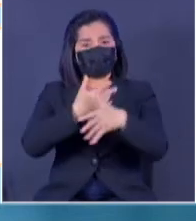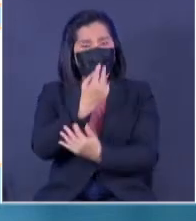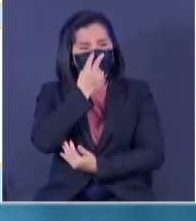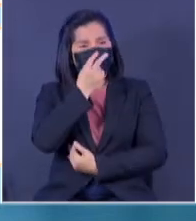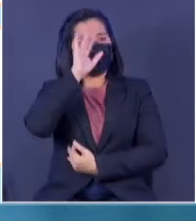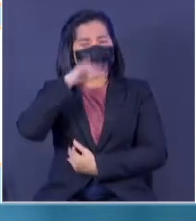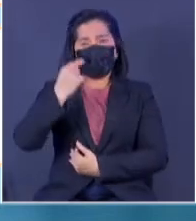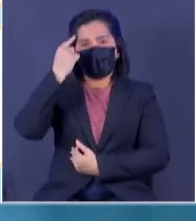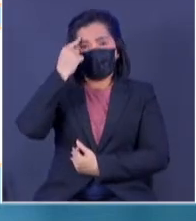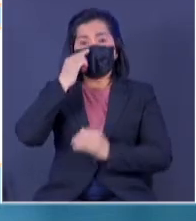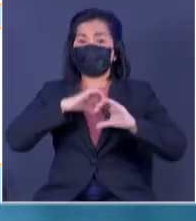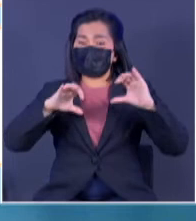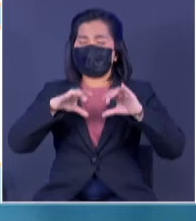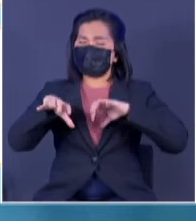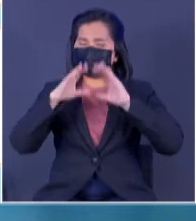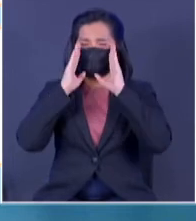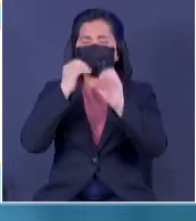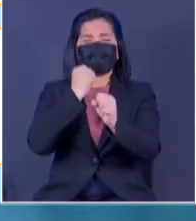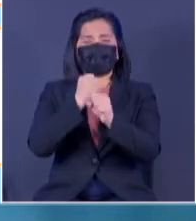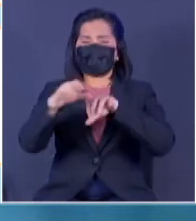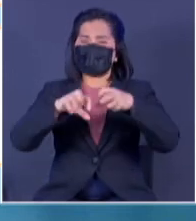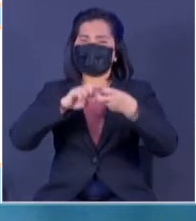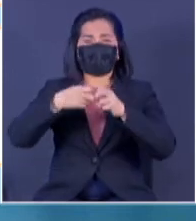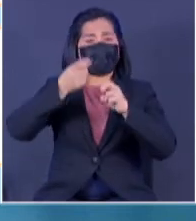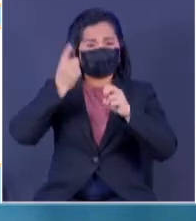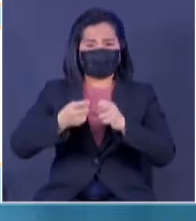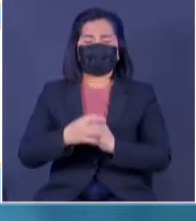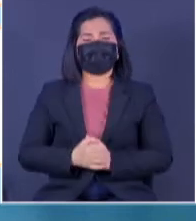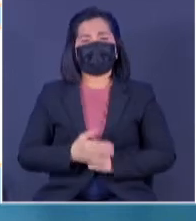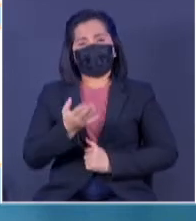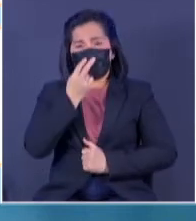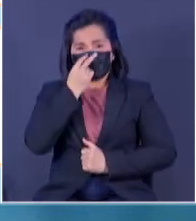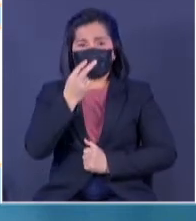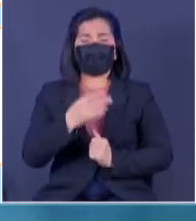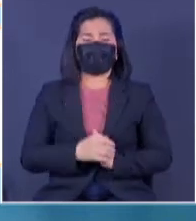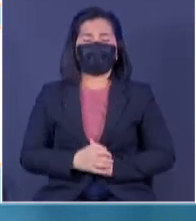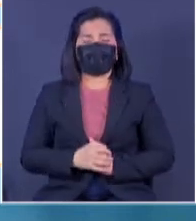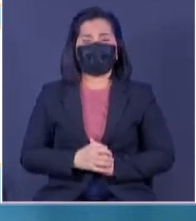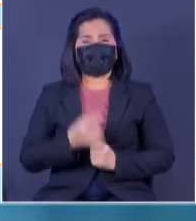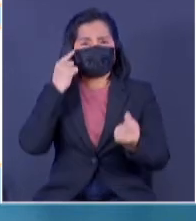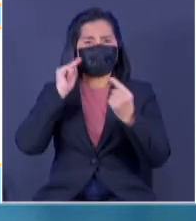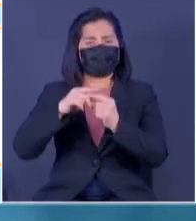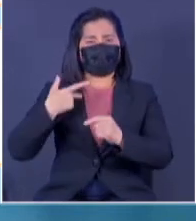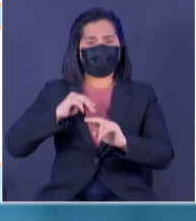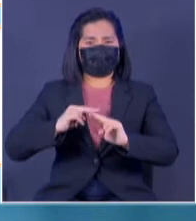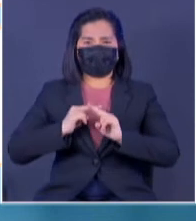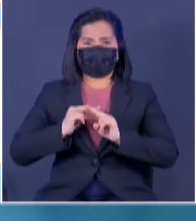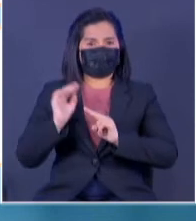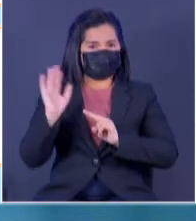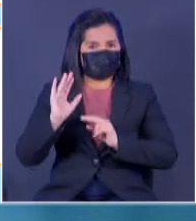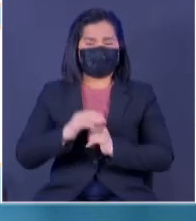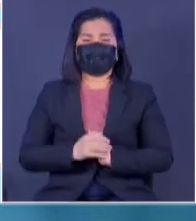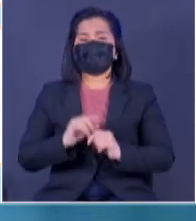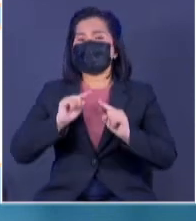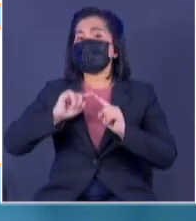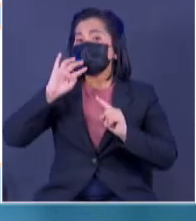ราบว่ารัฐบาลนั้นมีความจริงใจในการแก้ไขปัญหาการระบาดของโรคอย่างแท้จริงไม่ใช่เพื่อประโยชน์ส่วนตนข้อที่